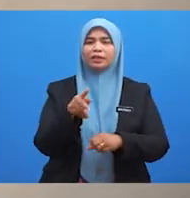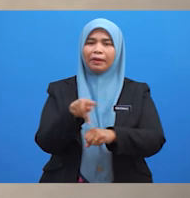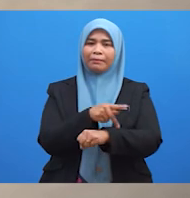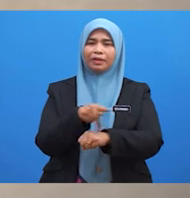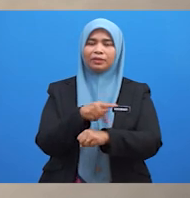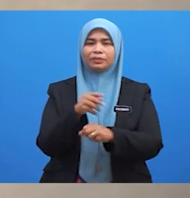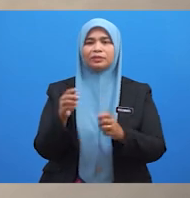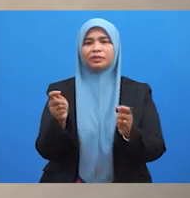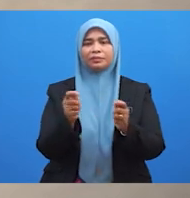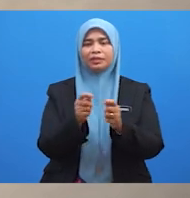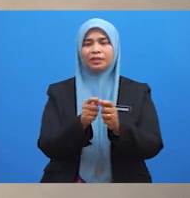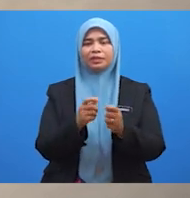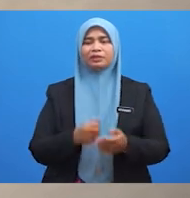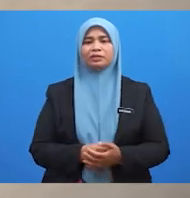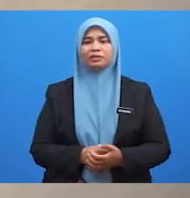seperti